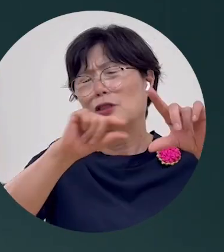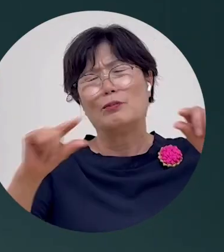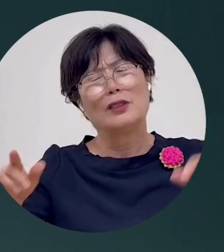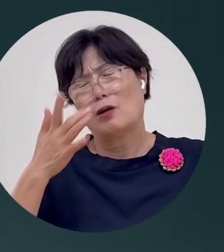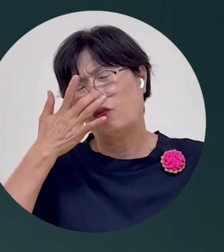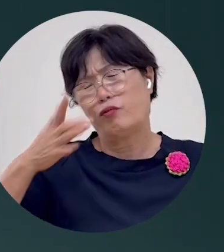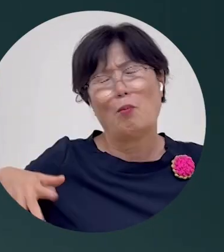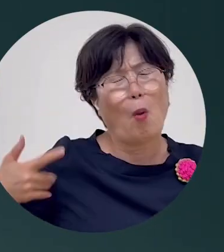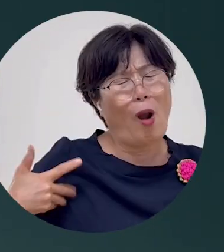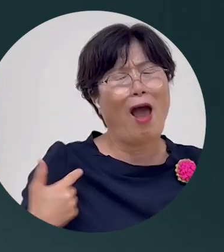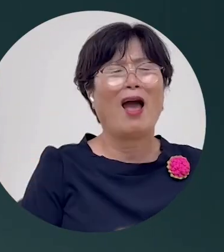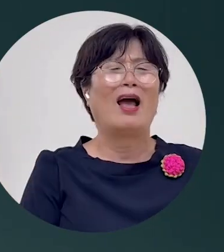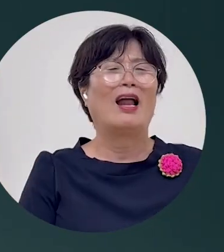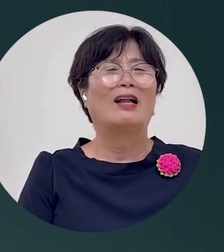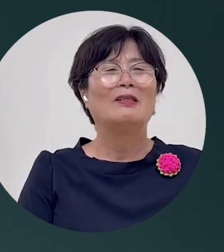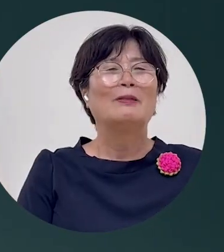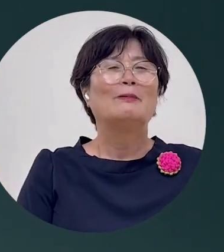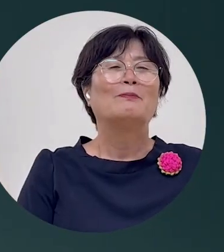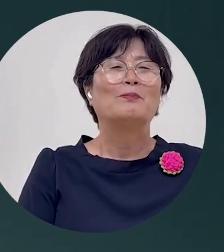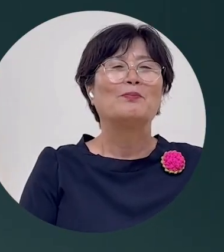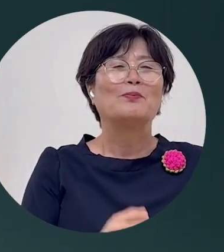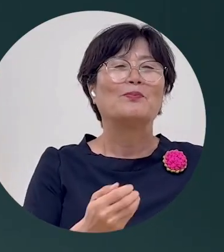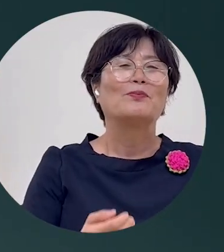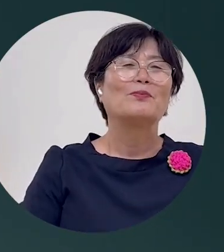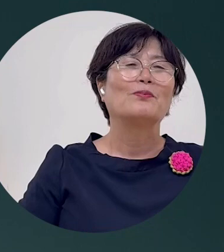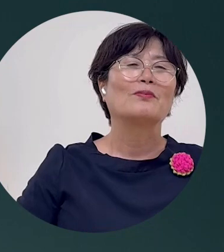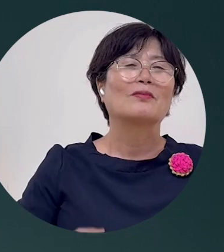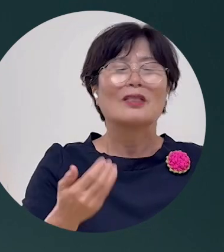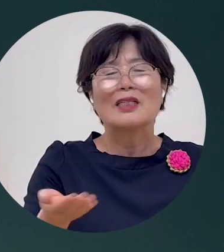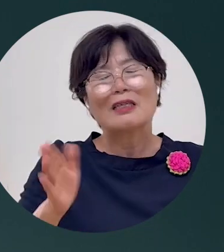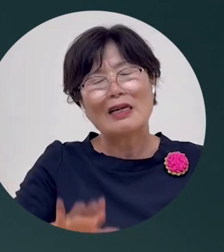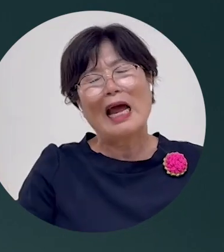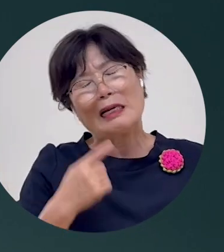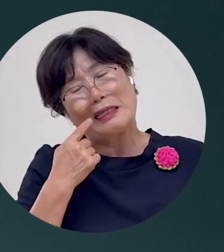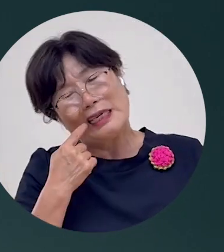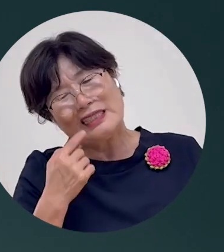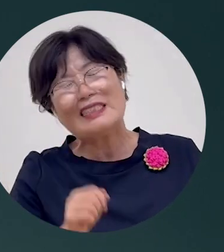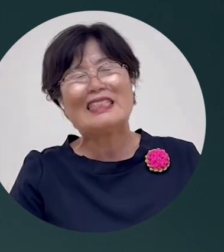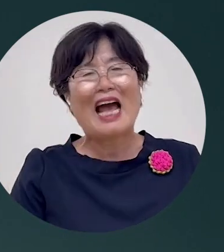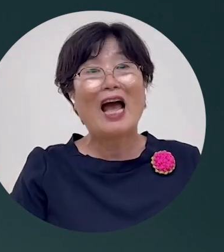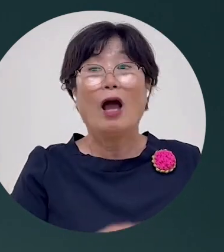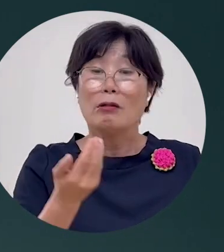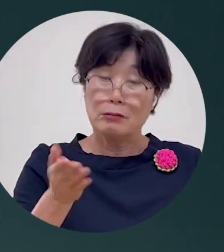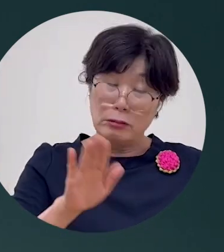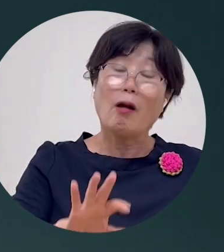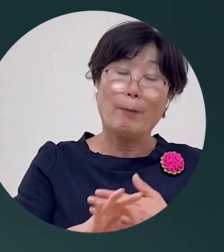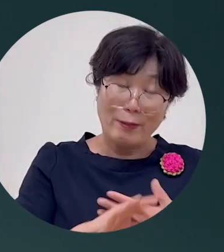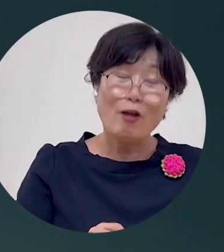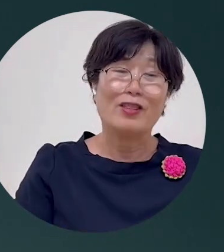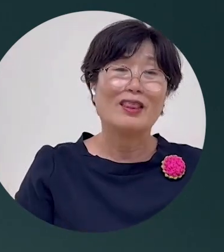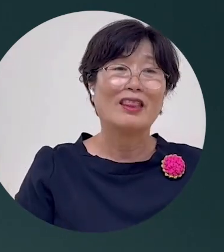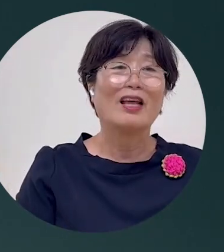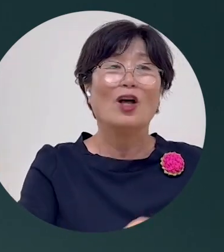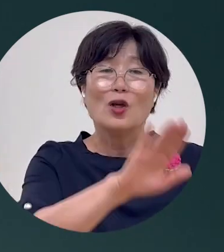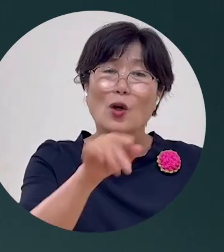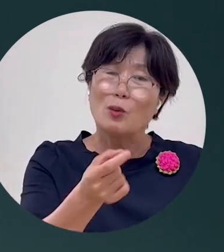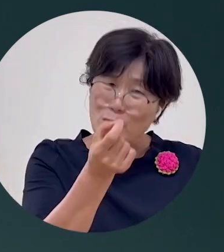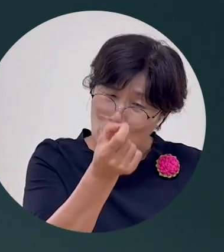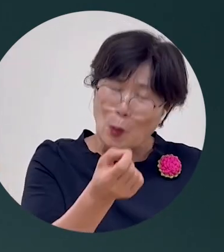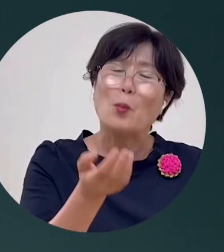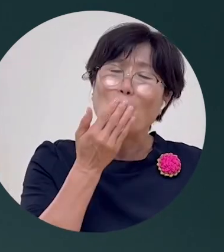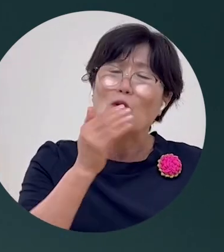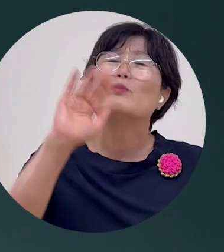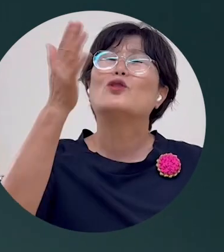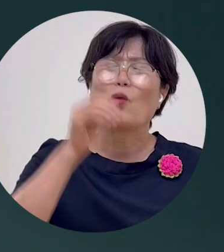사실 알아요? 몰라요? 여러분, 좀 음식이 짜다. 그러면 적게 먹으라는